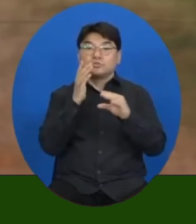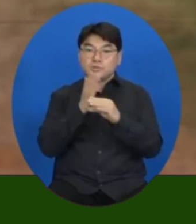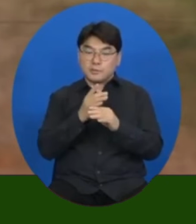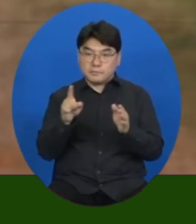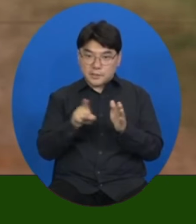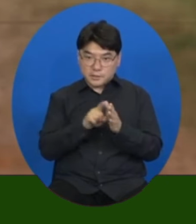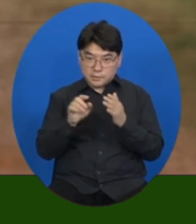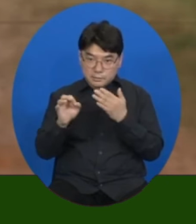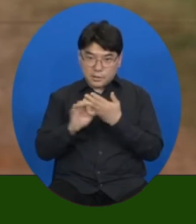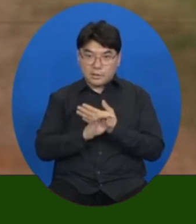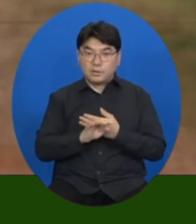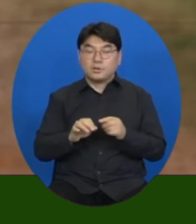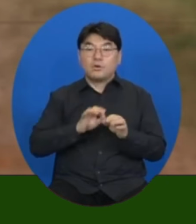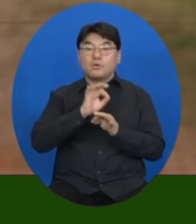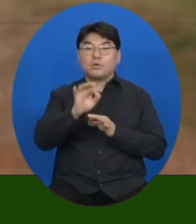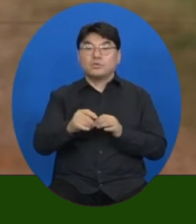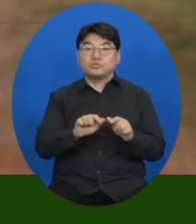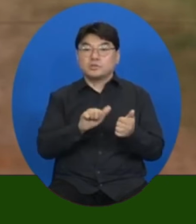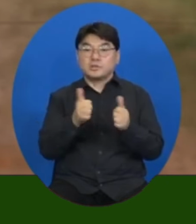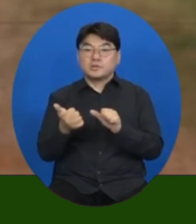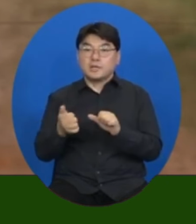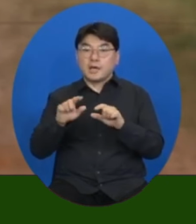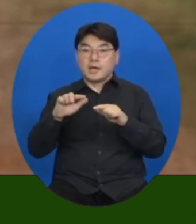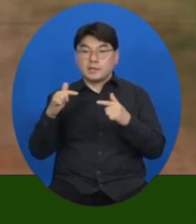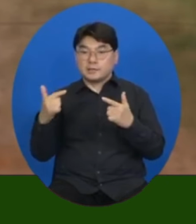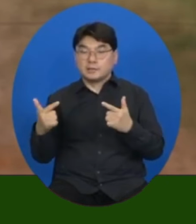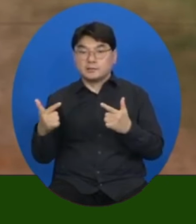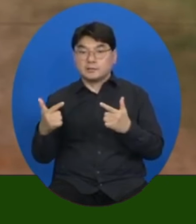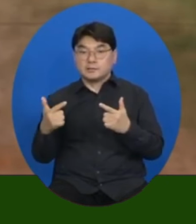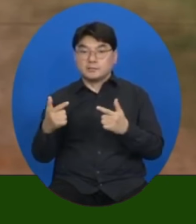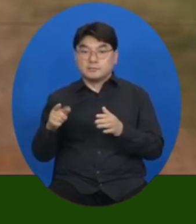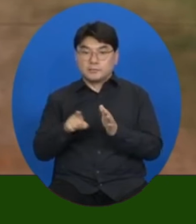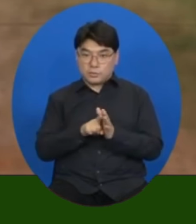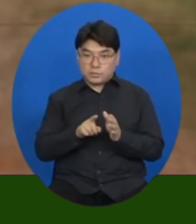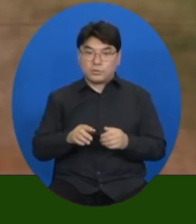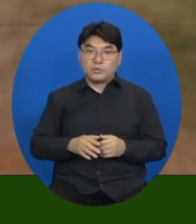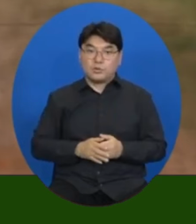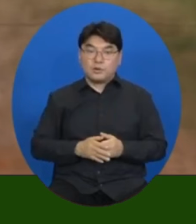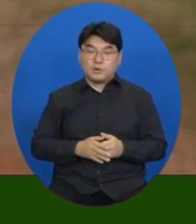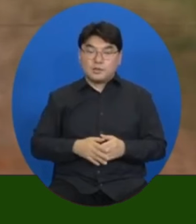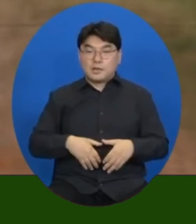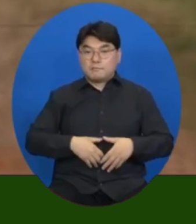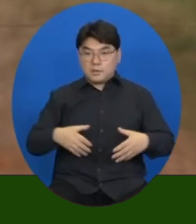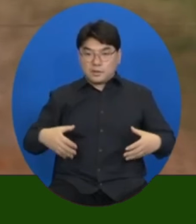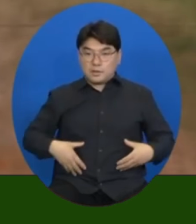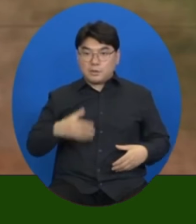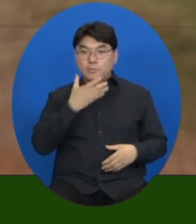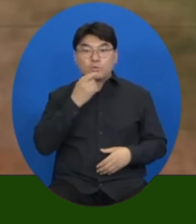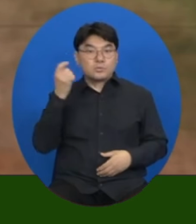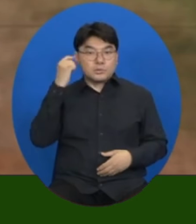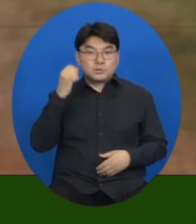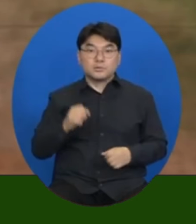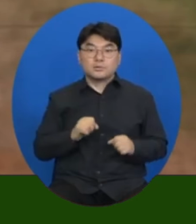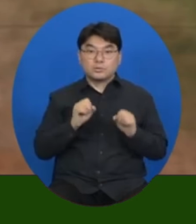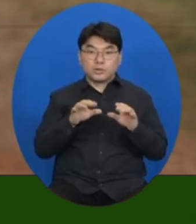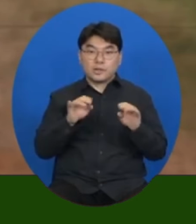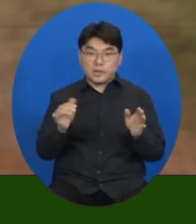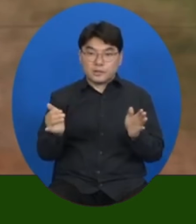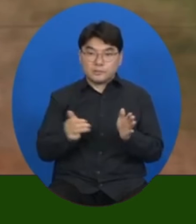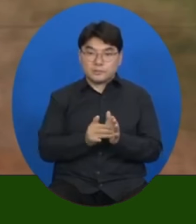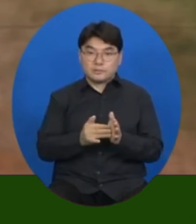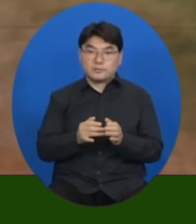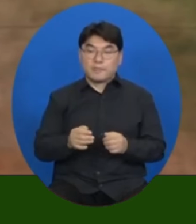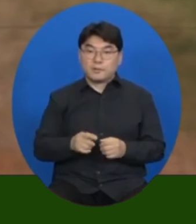그를 본 이들이 담대하게 목숨을 걸고 복음을 증거한 것입니다 이거 첫 번째 증거예요 두 번째 말씀드린 것처럼